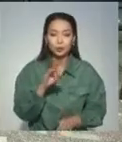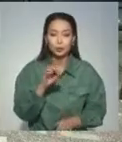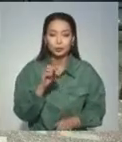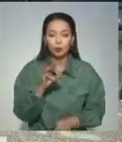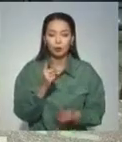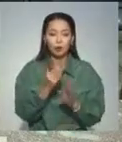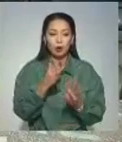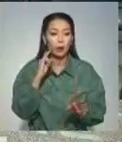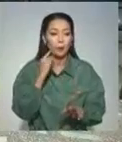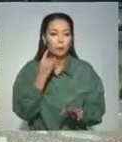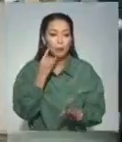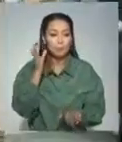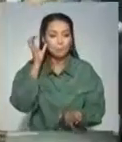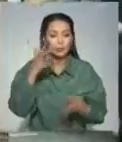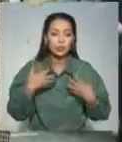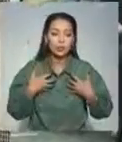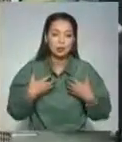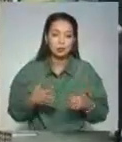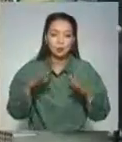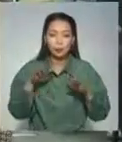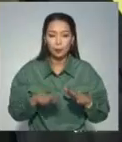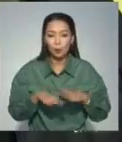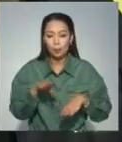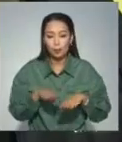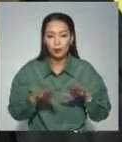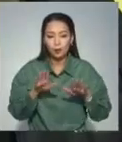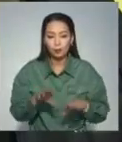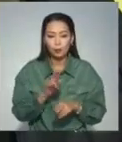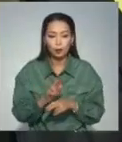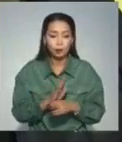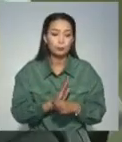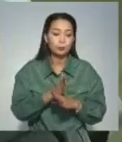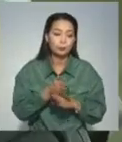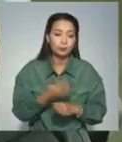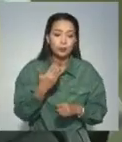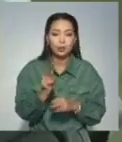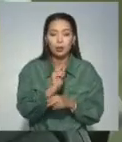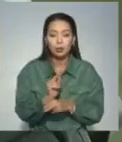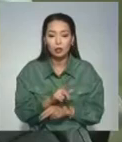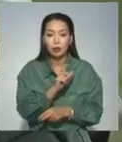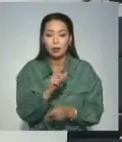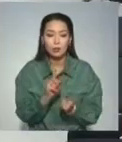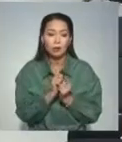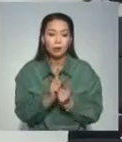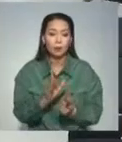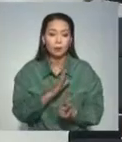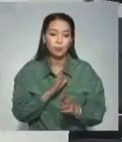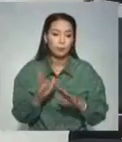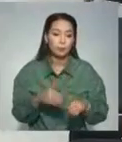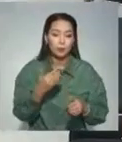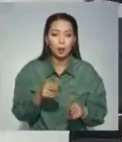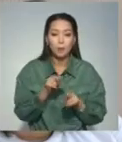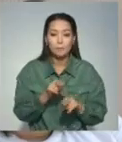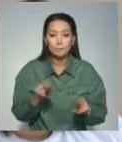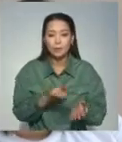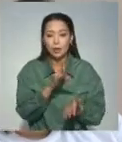әуелі Павлодардағы психикалық денсаулық ғылыми практикалық орталығына соғып, мекемеде ем алып жатқандармен жүздесті. Мұнан соң үміткер